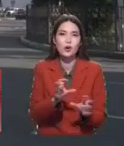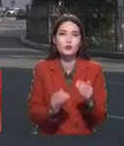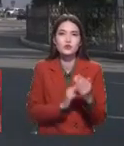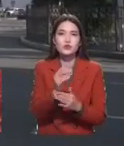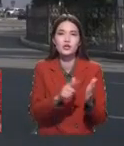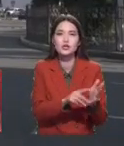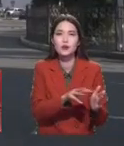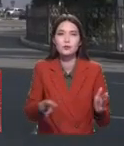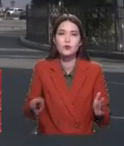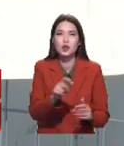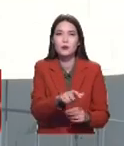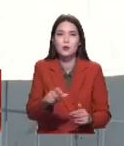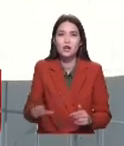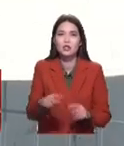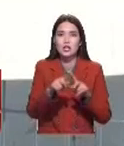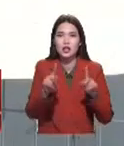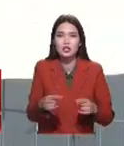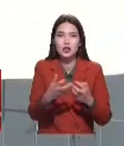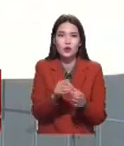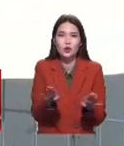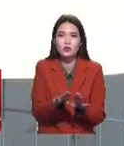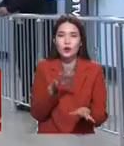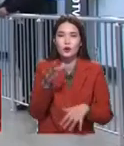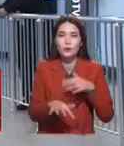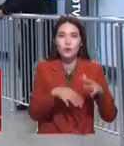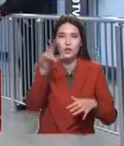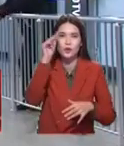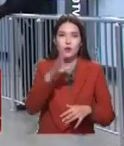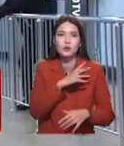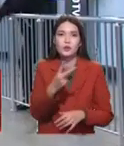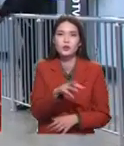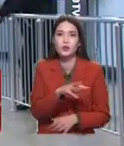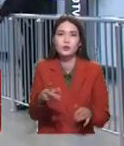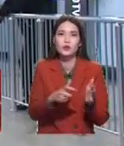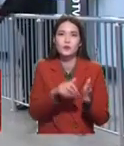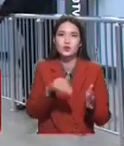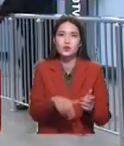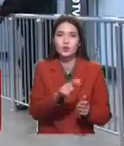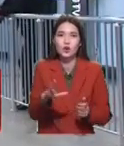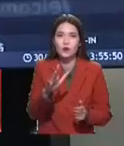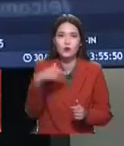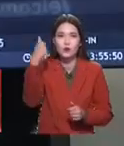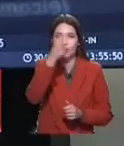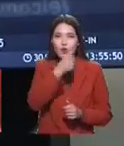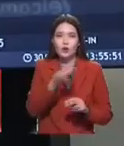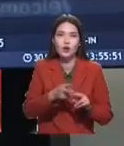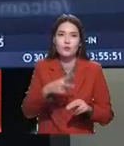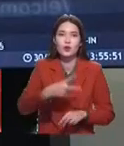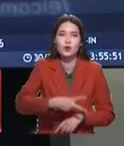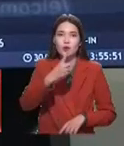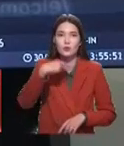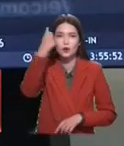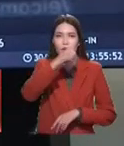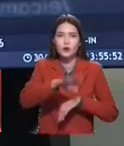пассажиров. Действующий терминал не рассчитан на такой поток. Его лимит 2 миллиона 700 тысяч человек в год. Поэтому в